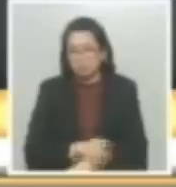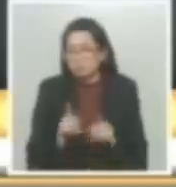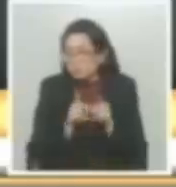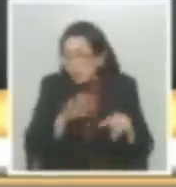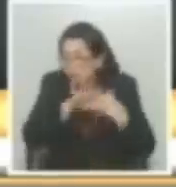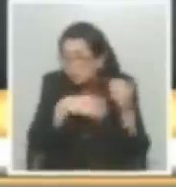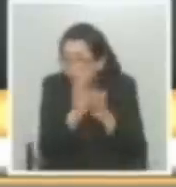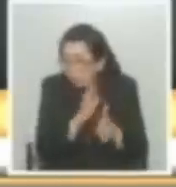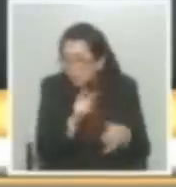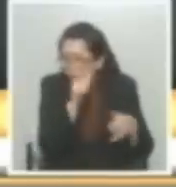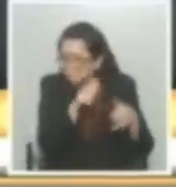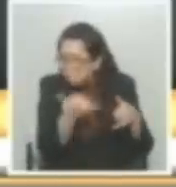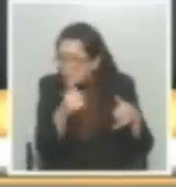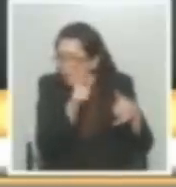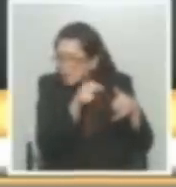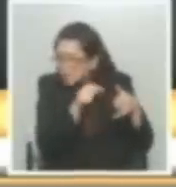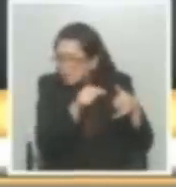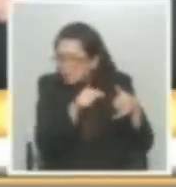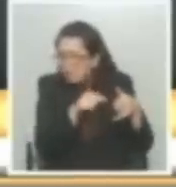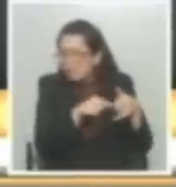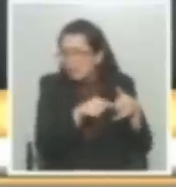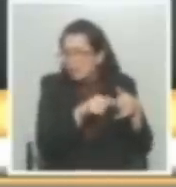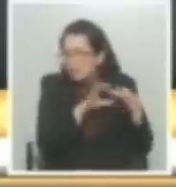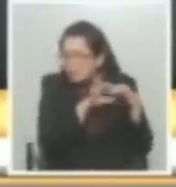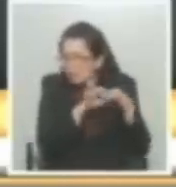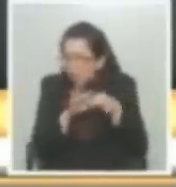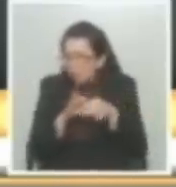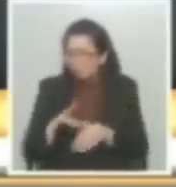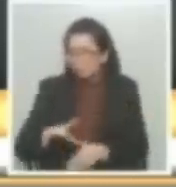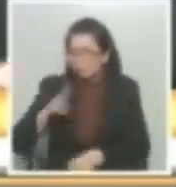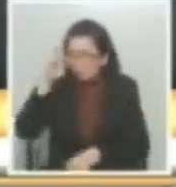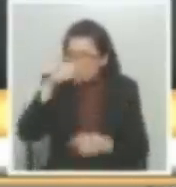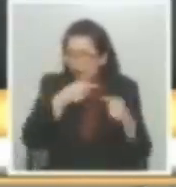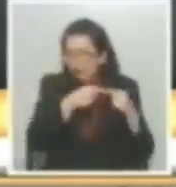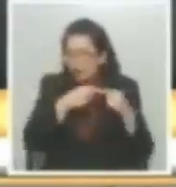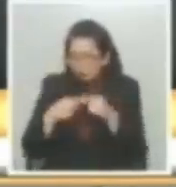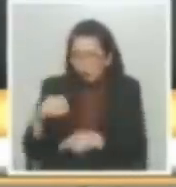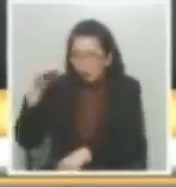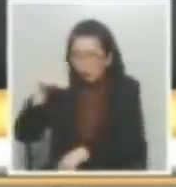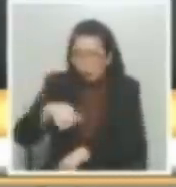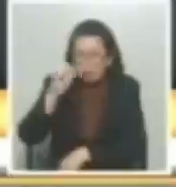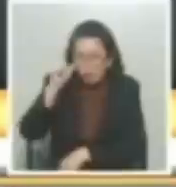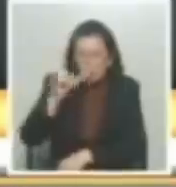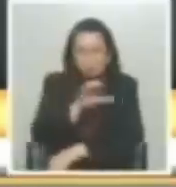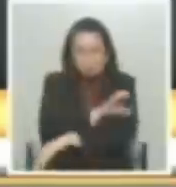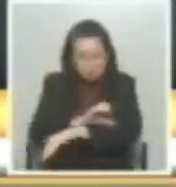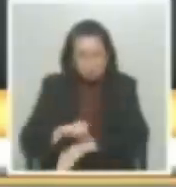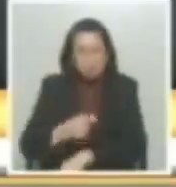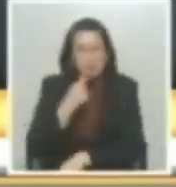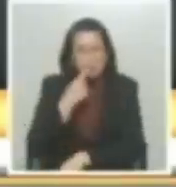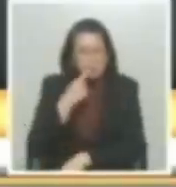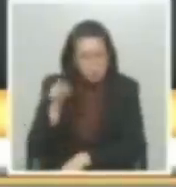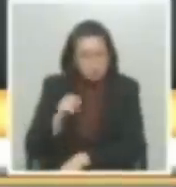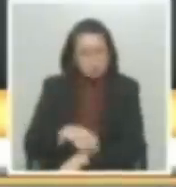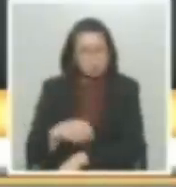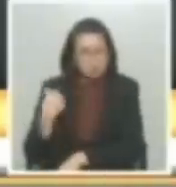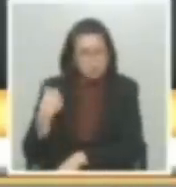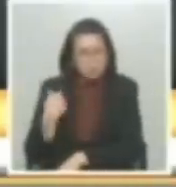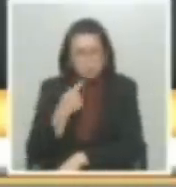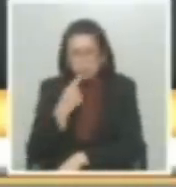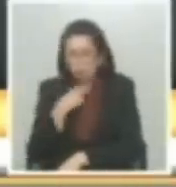านนะมีส่วนได้ส่วนเสียกับเรื่องการต่อสัมปทานครั้งนี้เขาพูดกันอย่างนั้นนะท่านประธาน